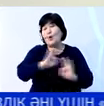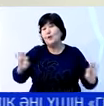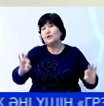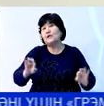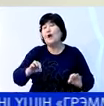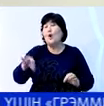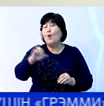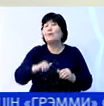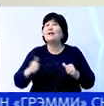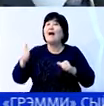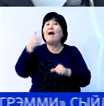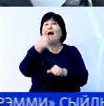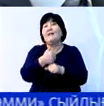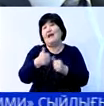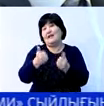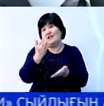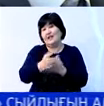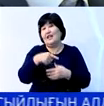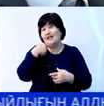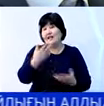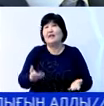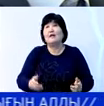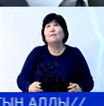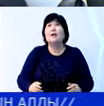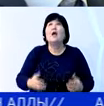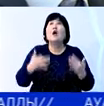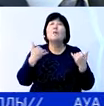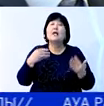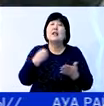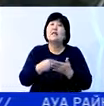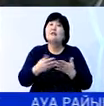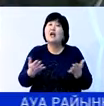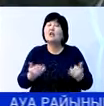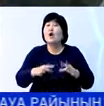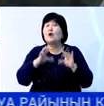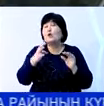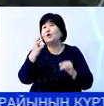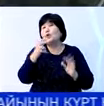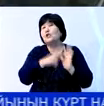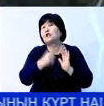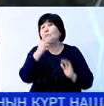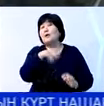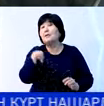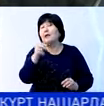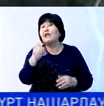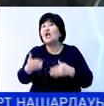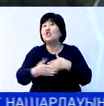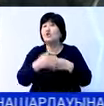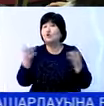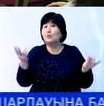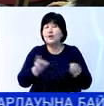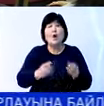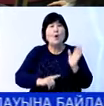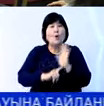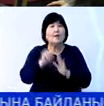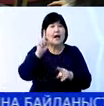облыстың қатарында екендігіне тоқталды. Биыл инвестиция тарту көлемін 481 миллиард теңгеге жеткізуіміз керек. Қолға